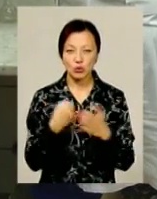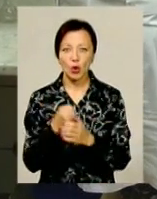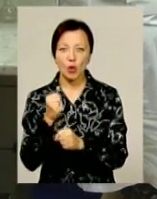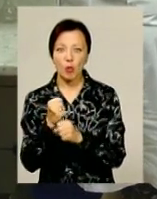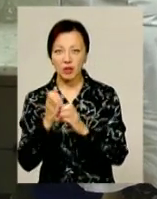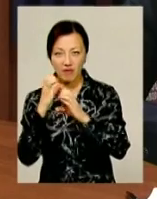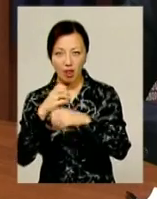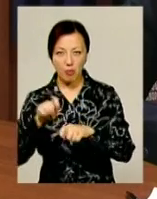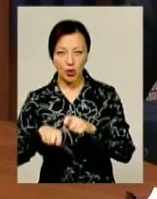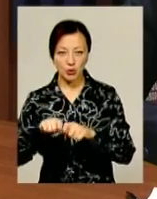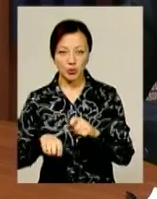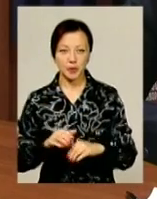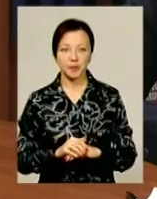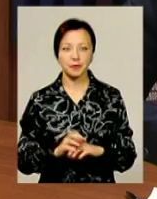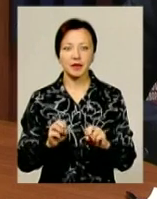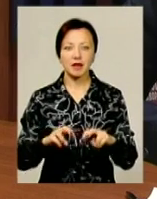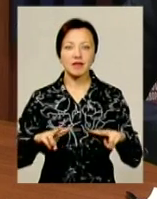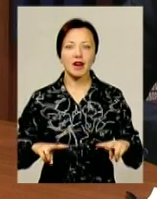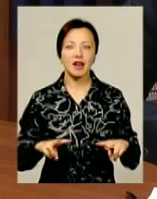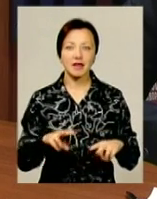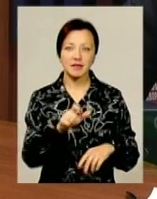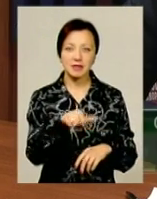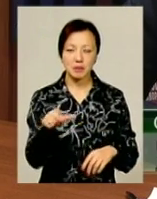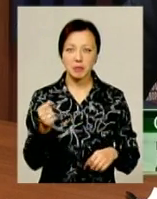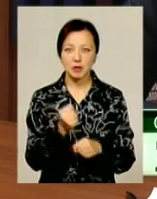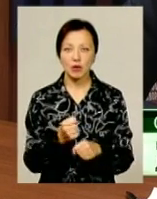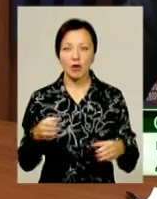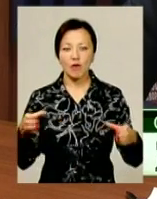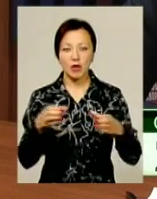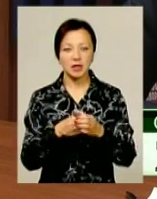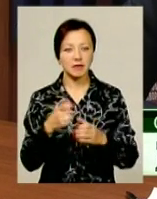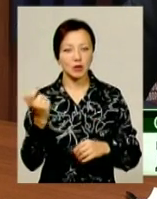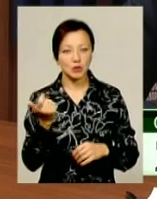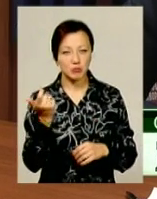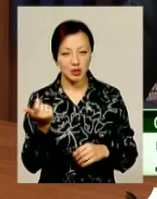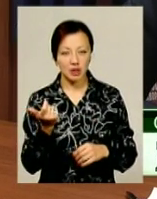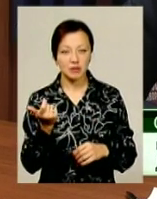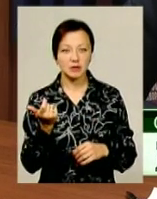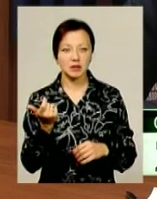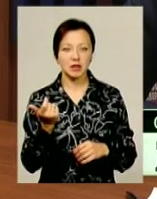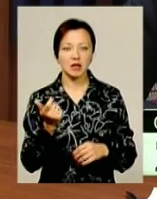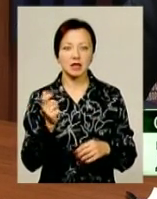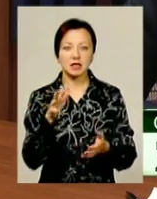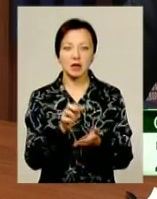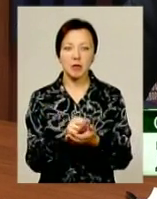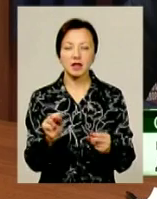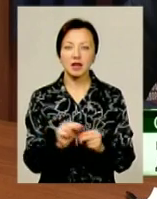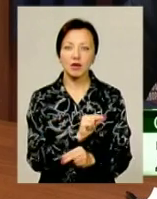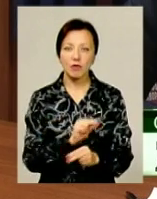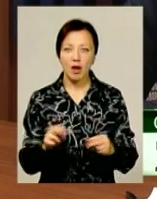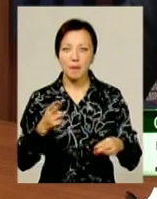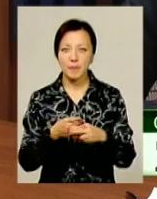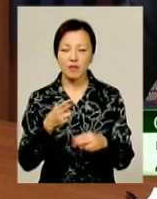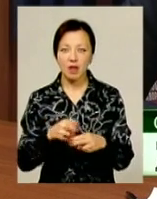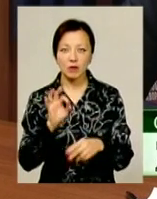в лабораторії. Фахівці працюють і в колективних господарствах, де займаються лікуванням, профілактикою хвороб